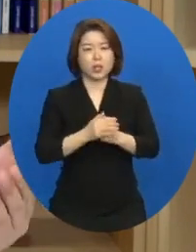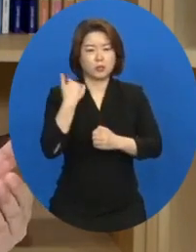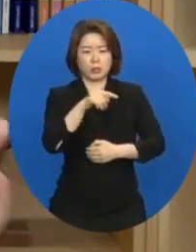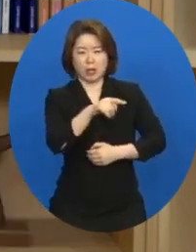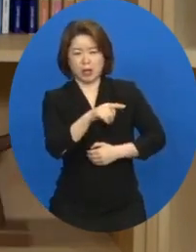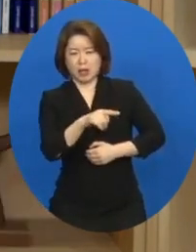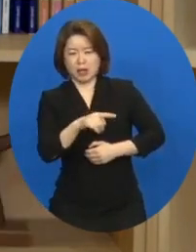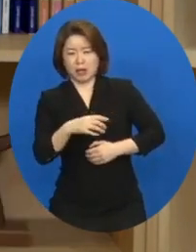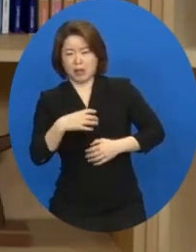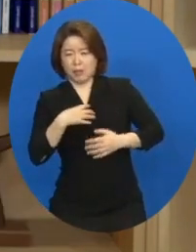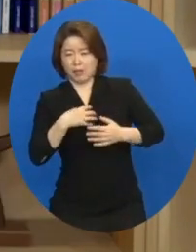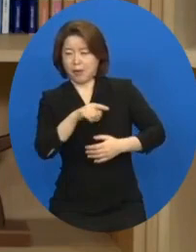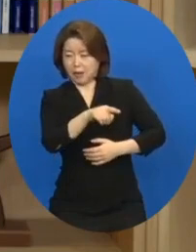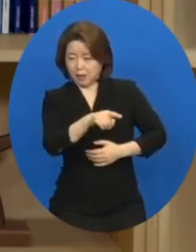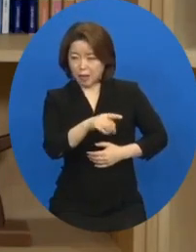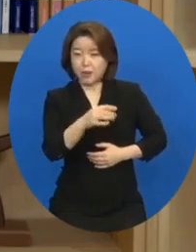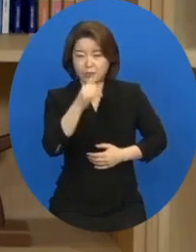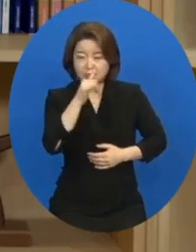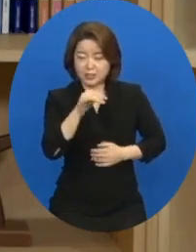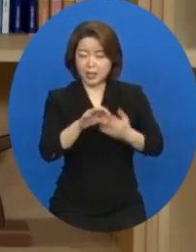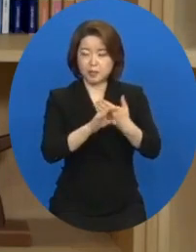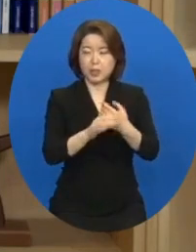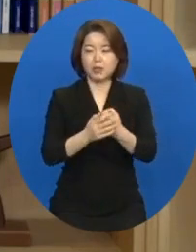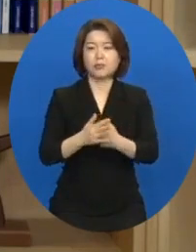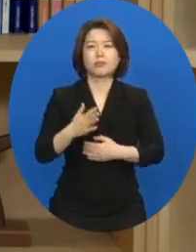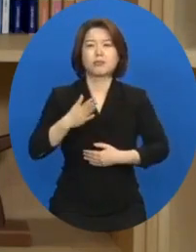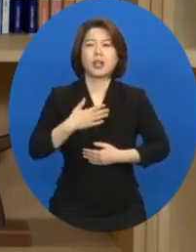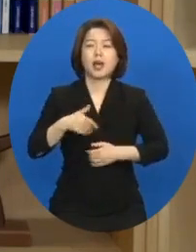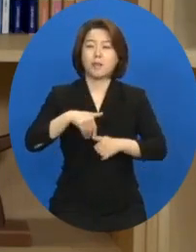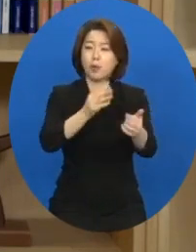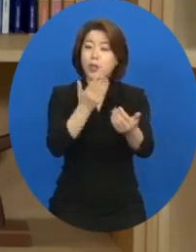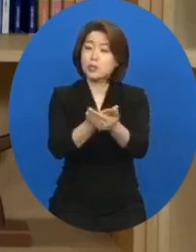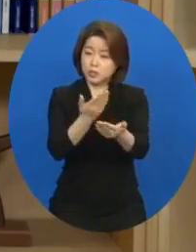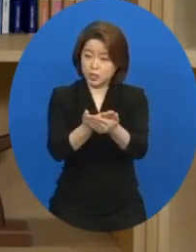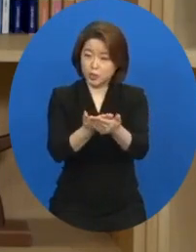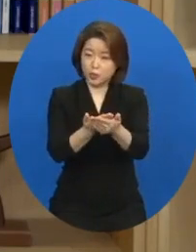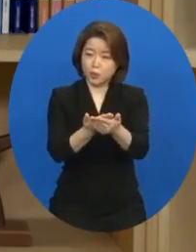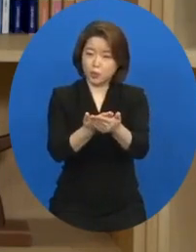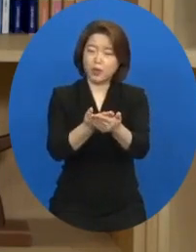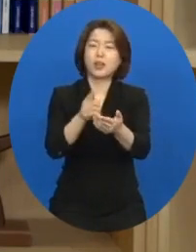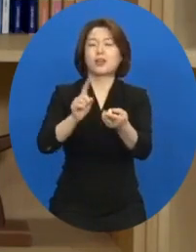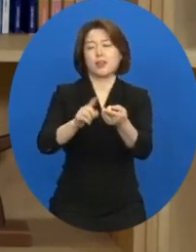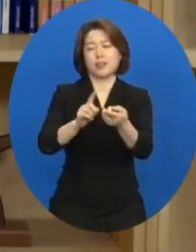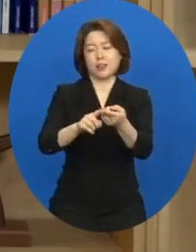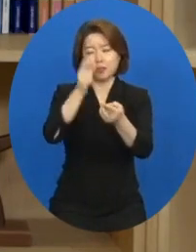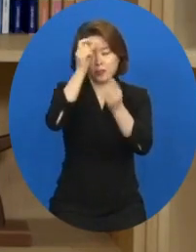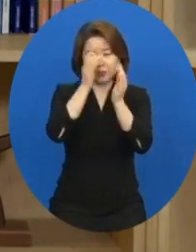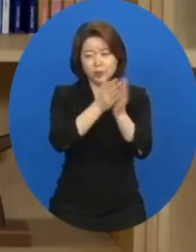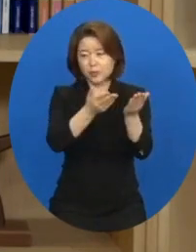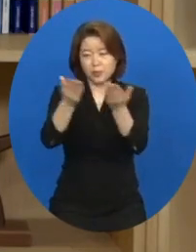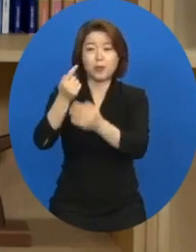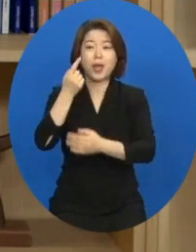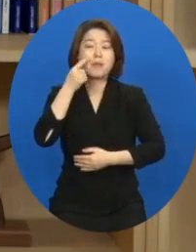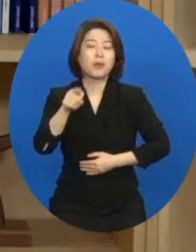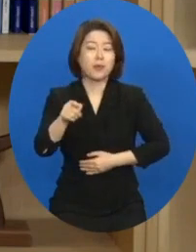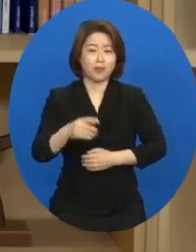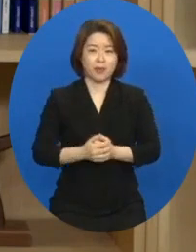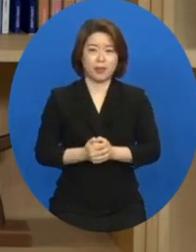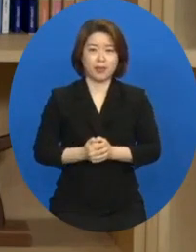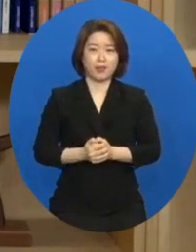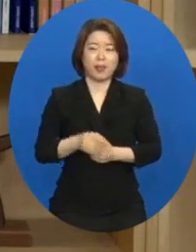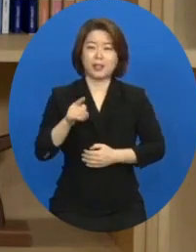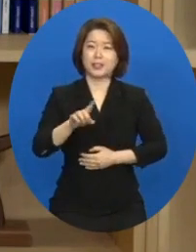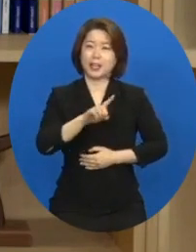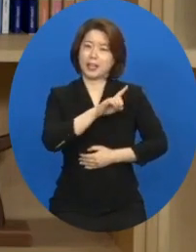않겠다는 곳이 있다면 나를 보내세요 그렇게 기도하세요 크게 가장 아마